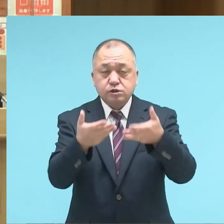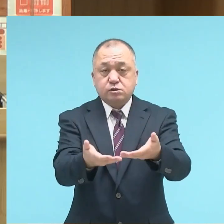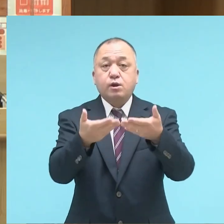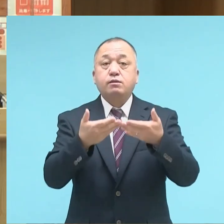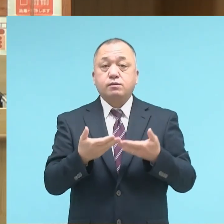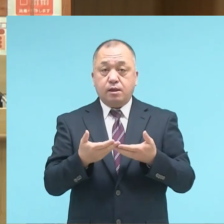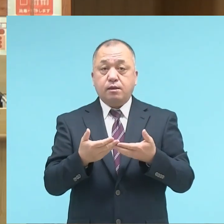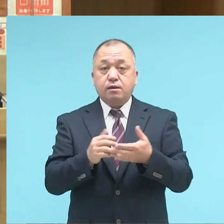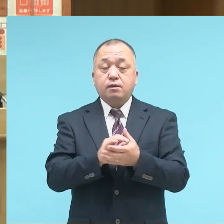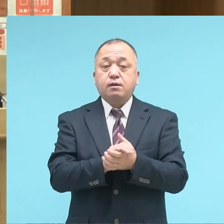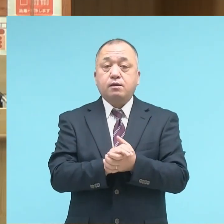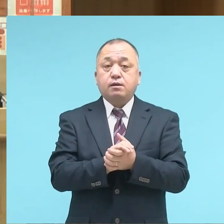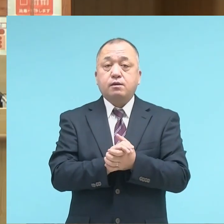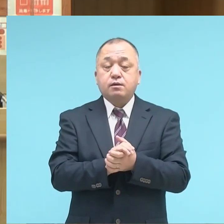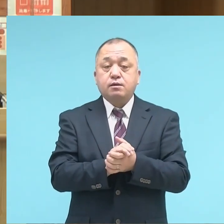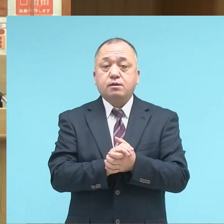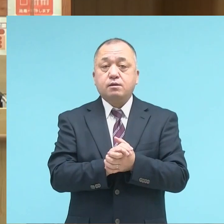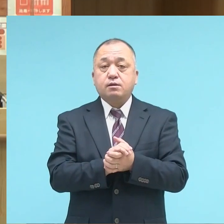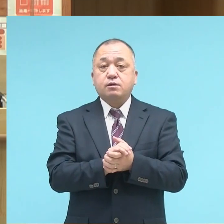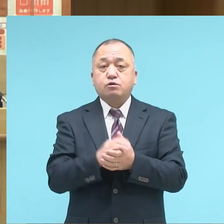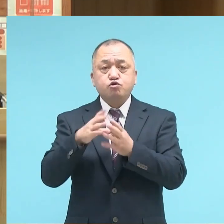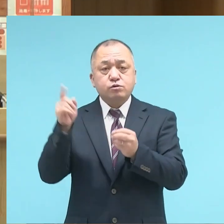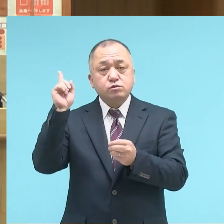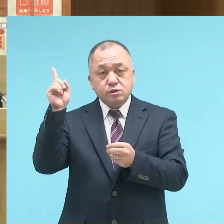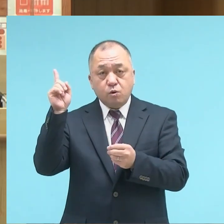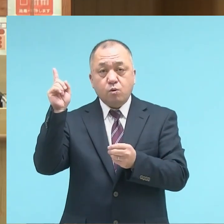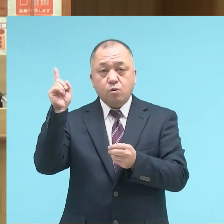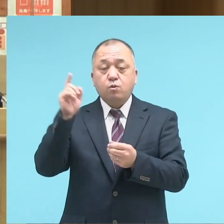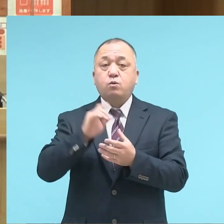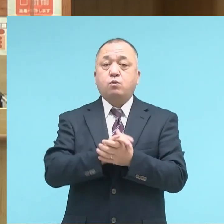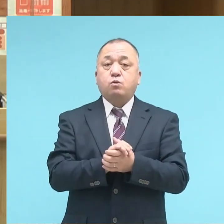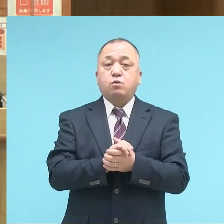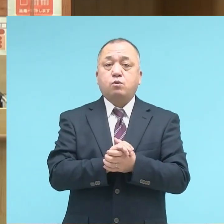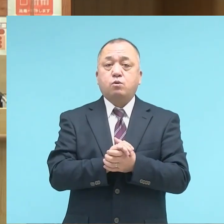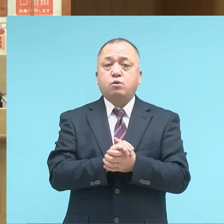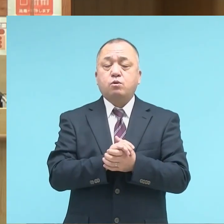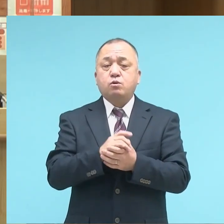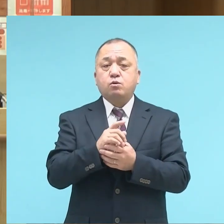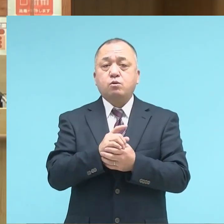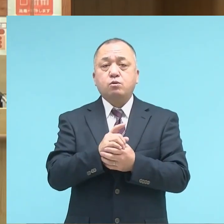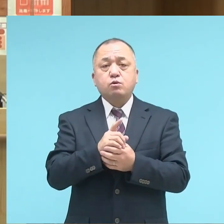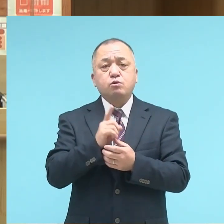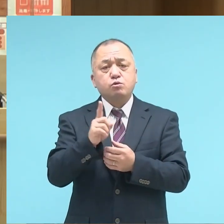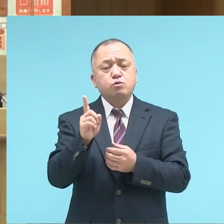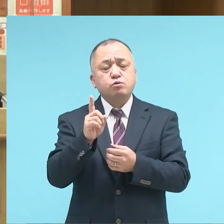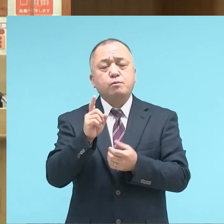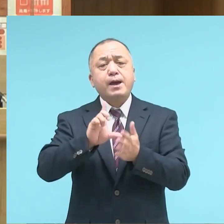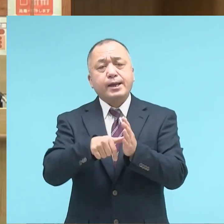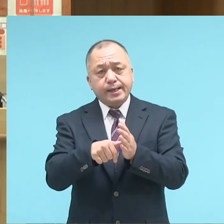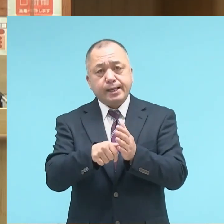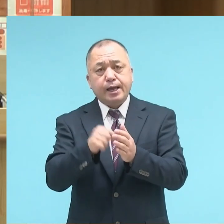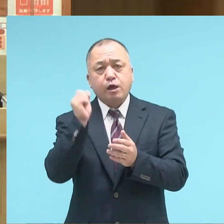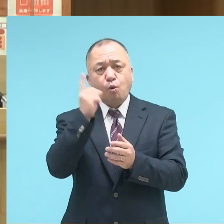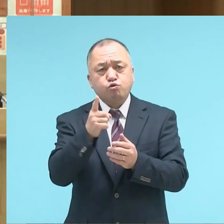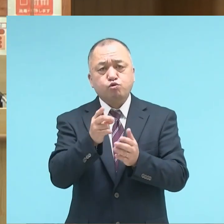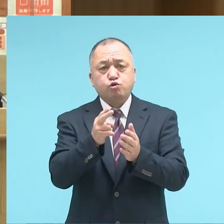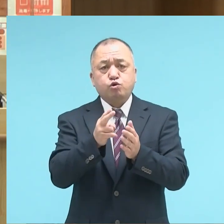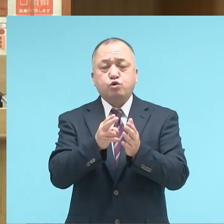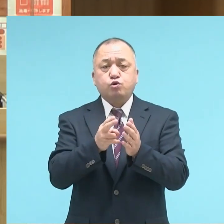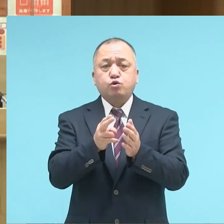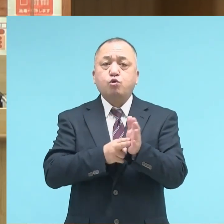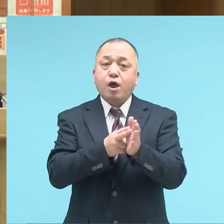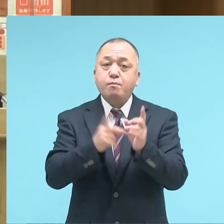ただいて、その上で国としてもそのどういった場合に GoTo される事業をこうしていくんだ